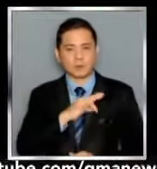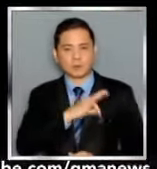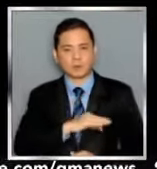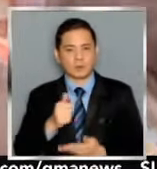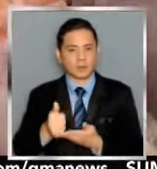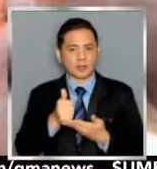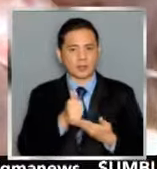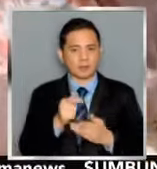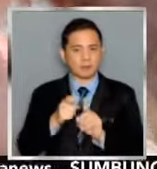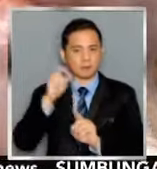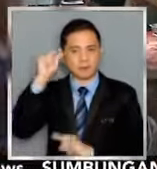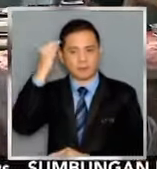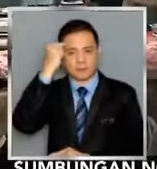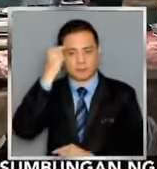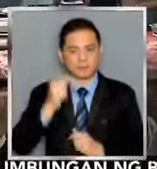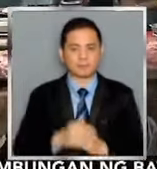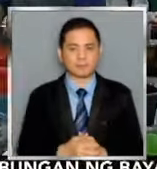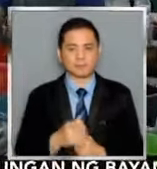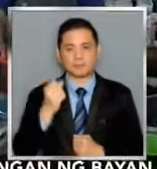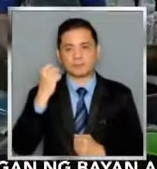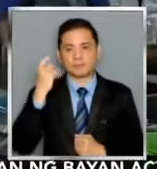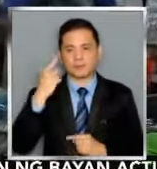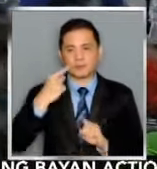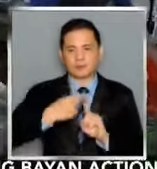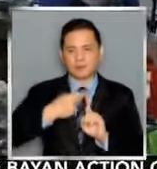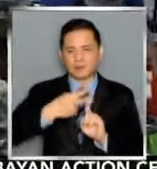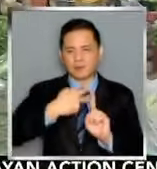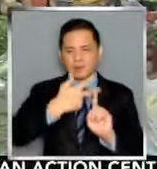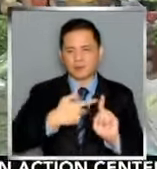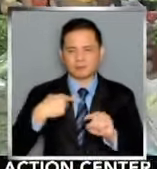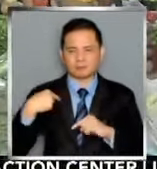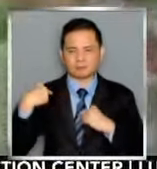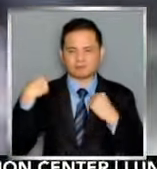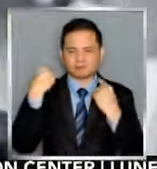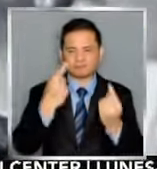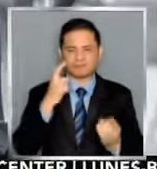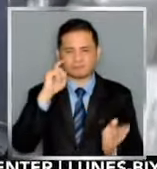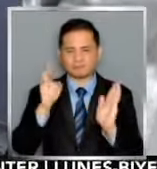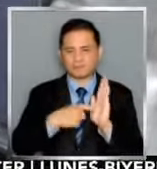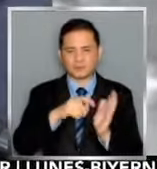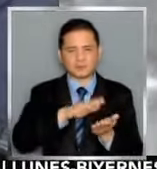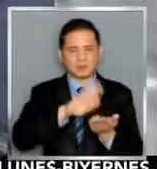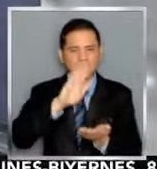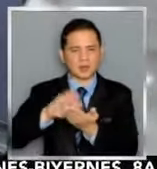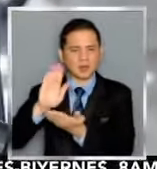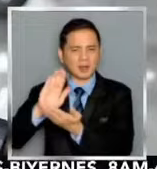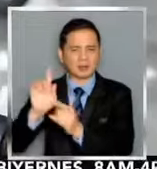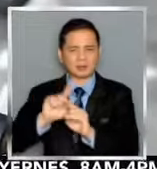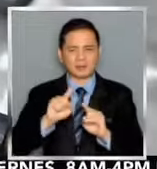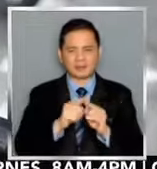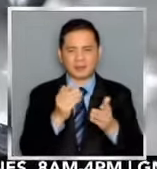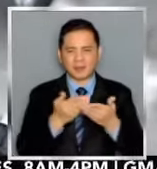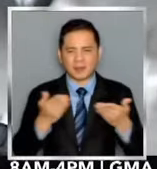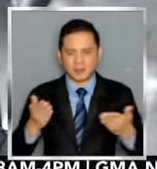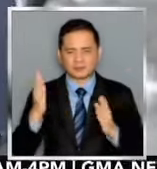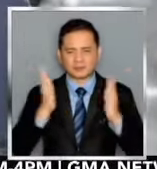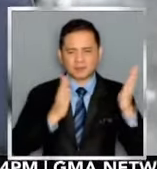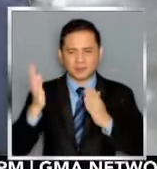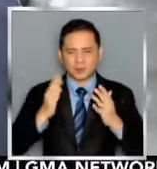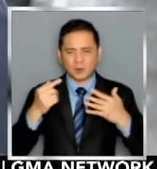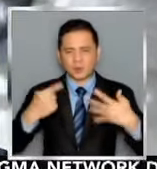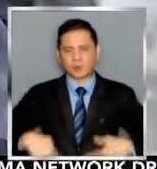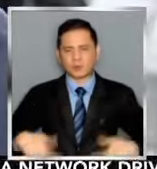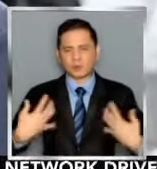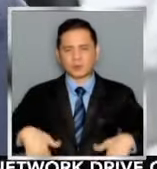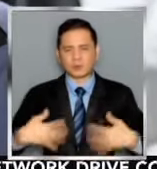pamahalaan. Pero ilang buwan na rin nilang iniinda ang pagmahal ng mga bilihin. Kinakabos pa rin naman po kasi sa sobrang mahal pa lang